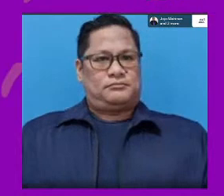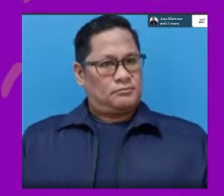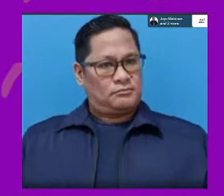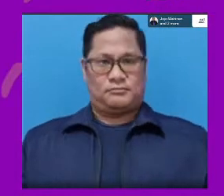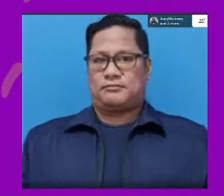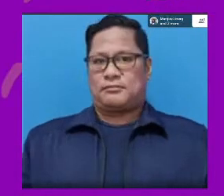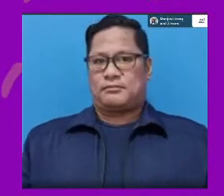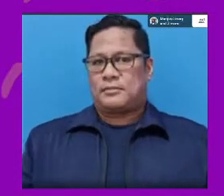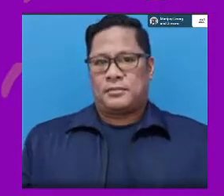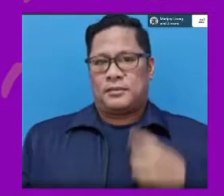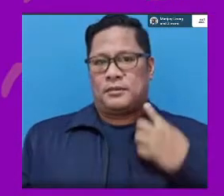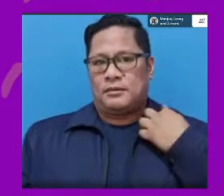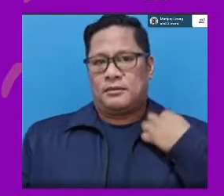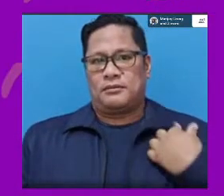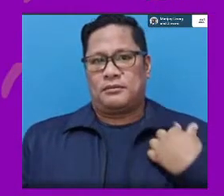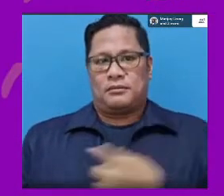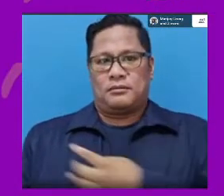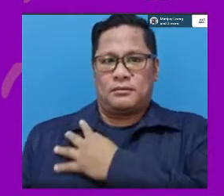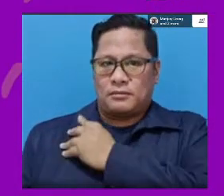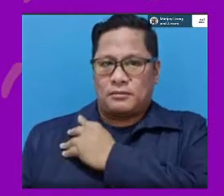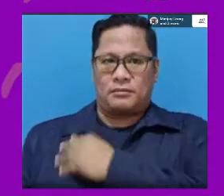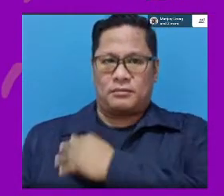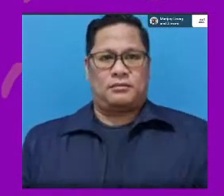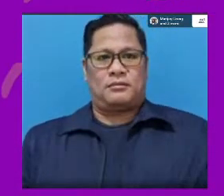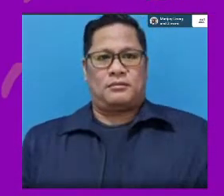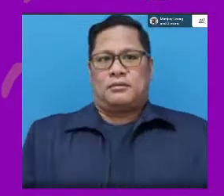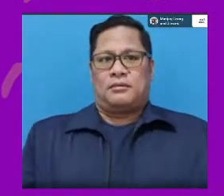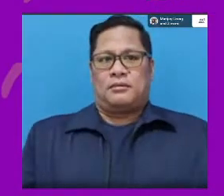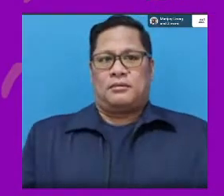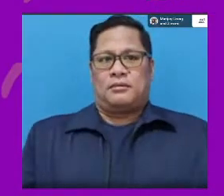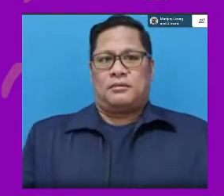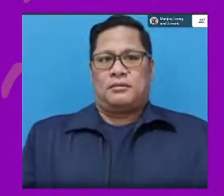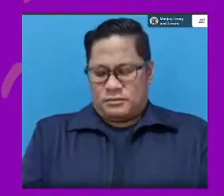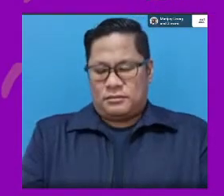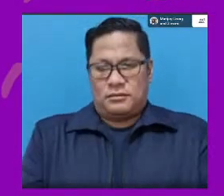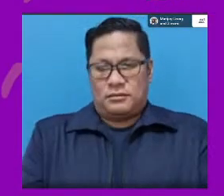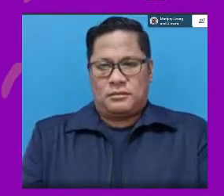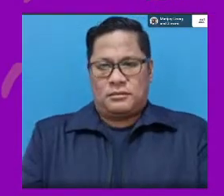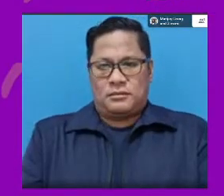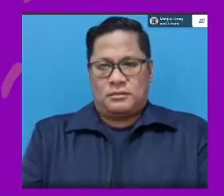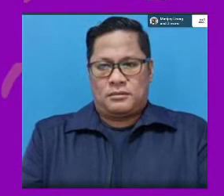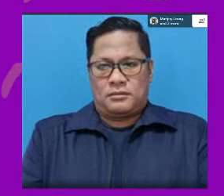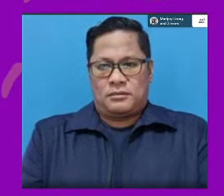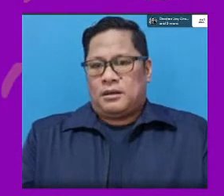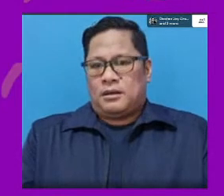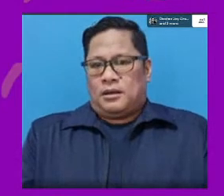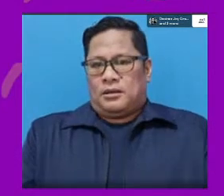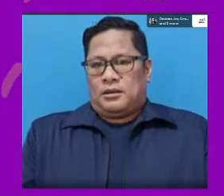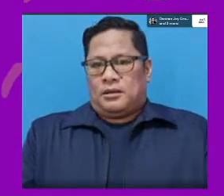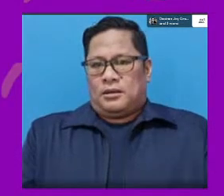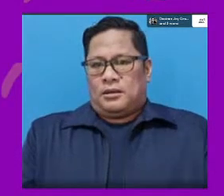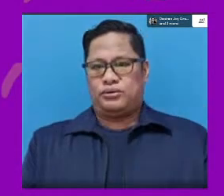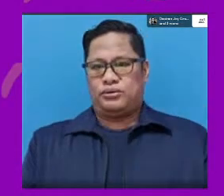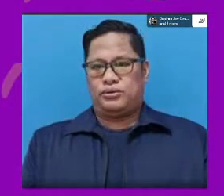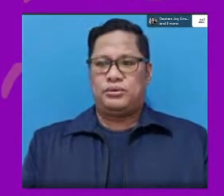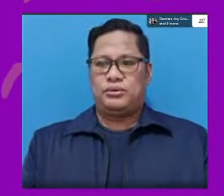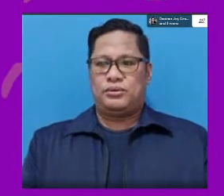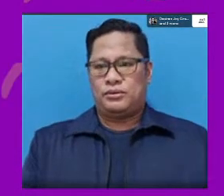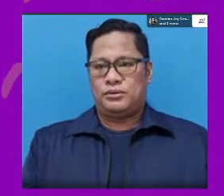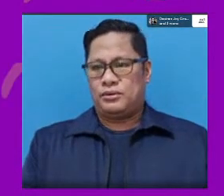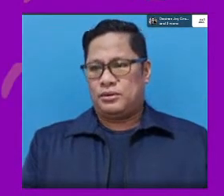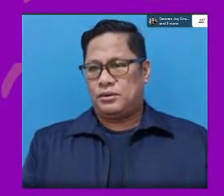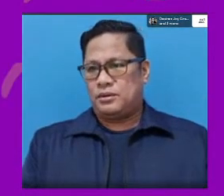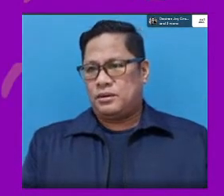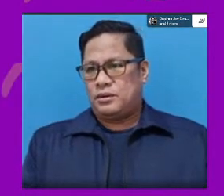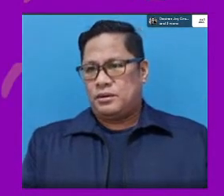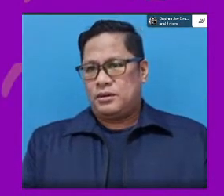nating kalimutan ang pinaka-marginalized, vulnerable at disadvantaged na mga populasyon sa ating bansa at mabigyang prioridad rin ang iba